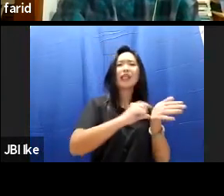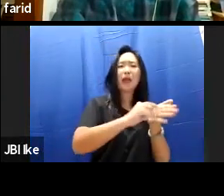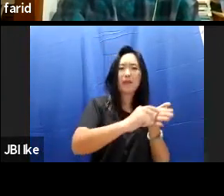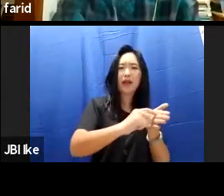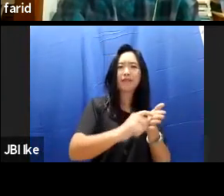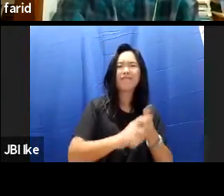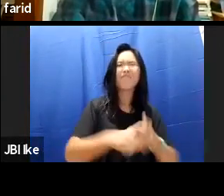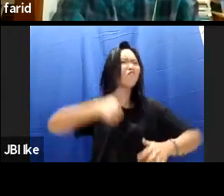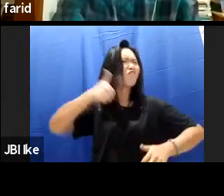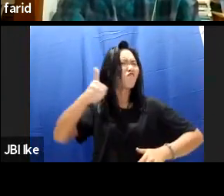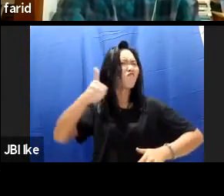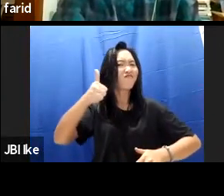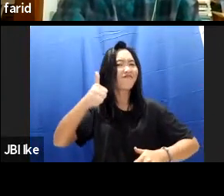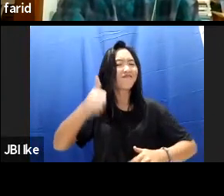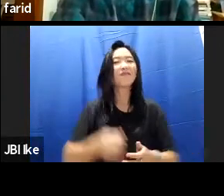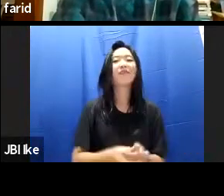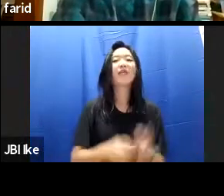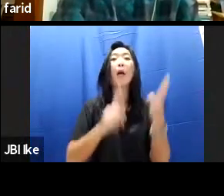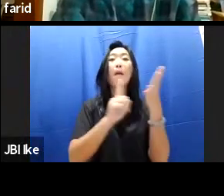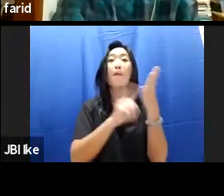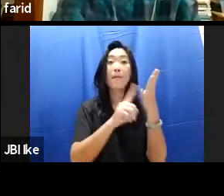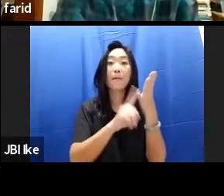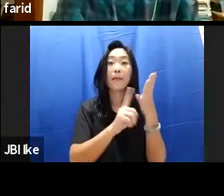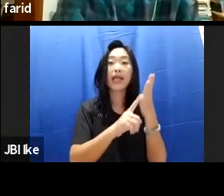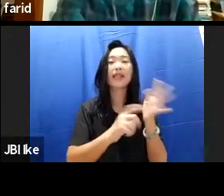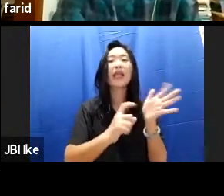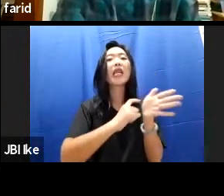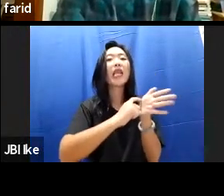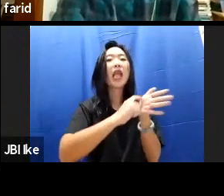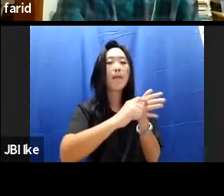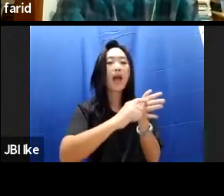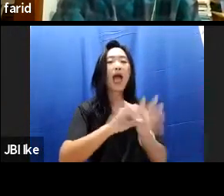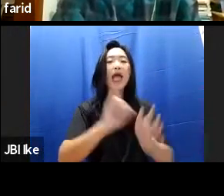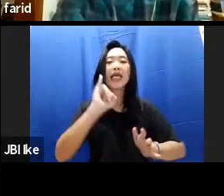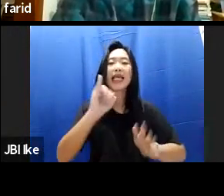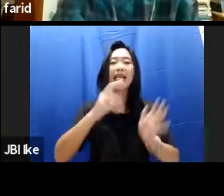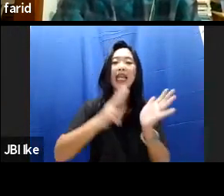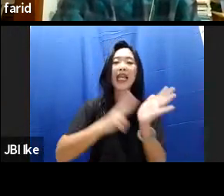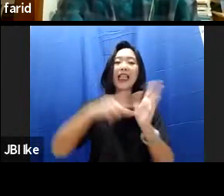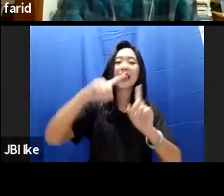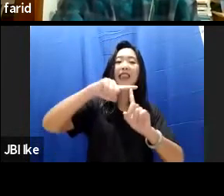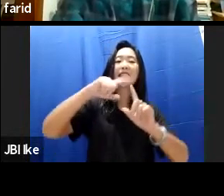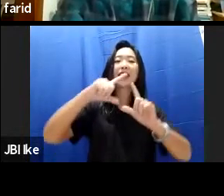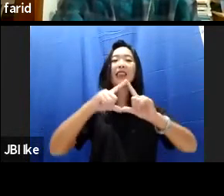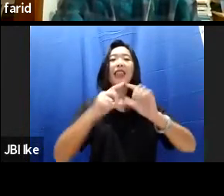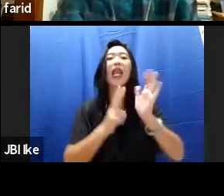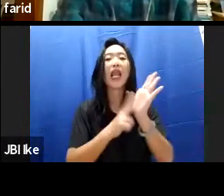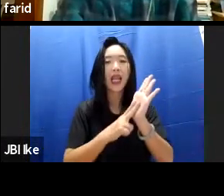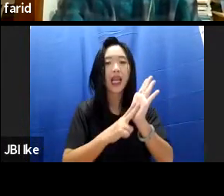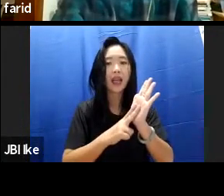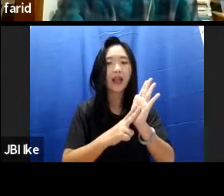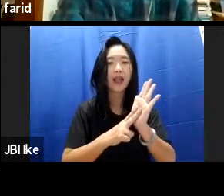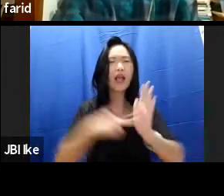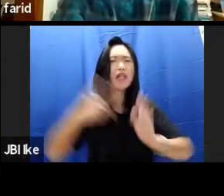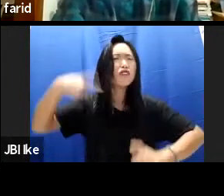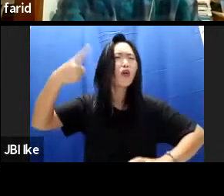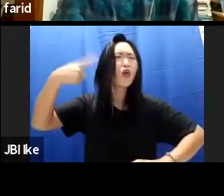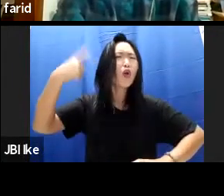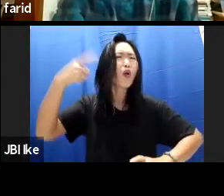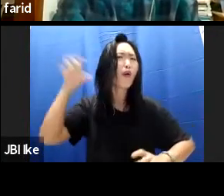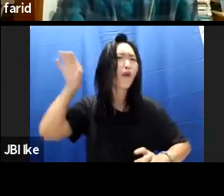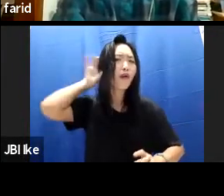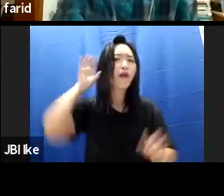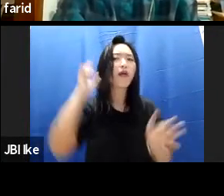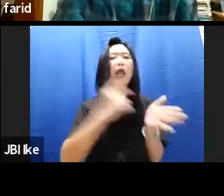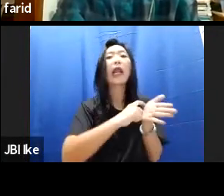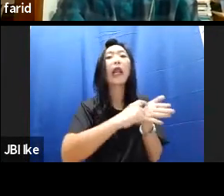sudah mengenal dengan Mbak Intan Paramadita yang kita semua sering mendengar ya namanya dan saya juga beberapa kali melihat diskusi